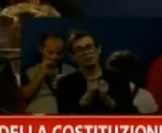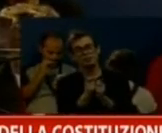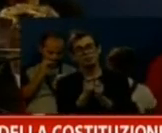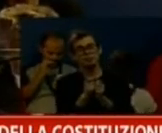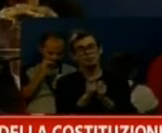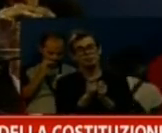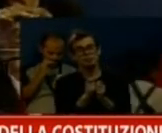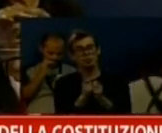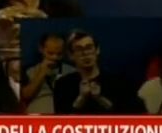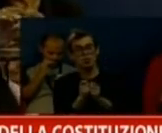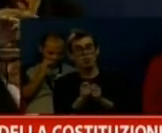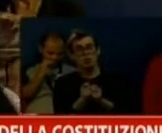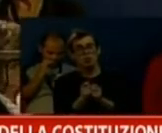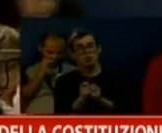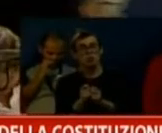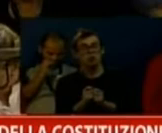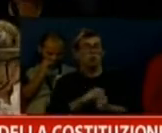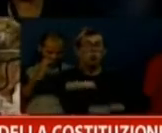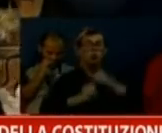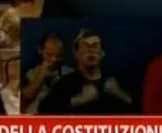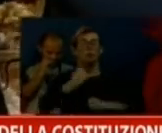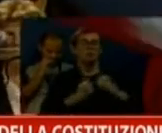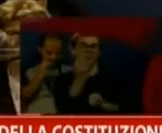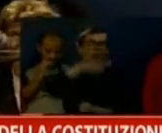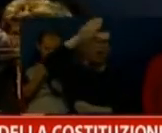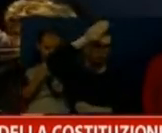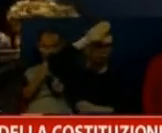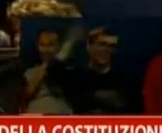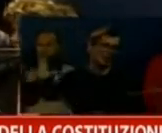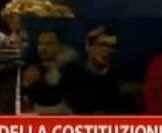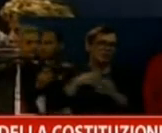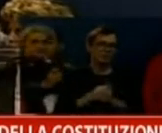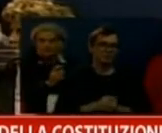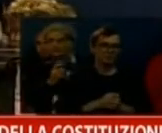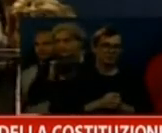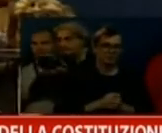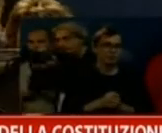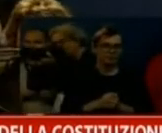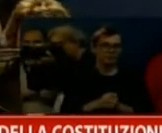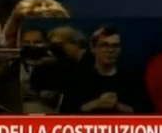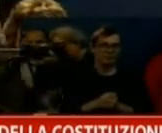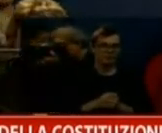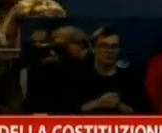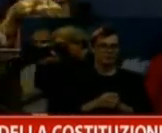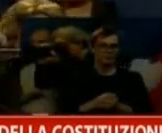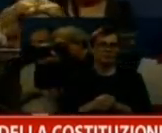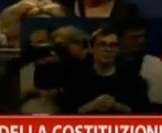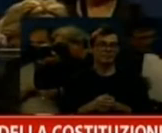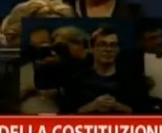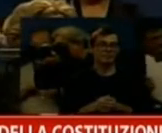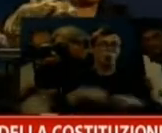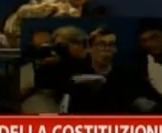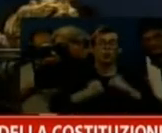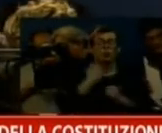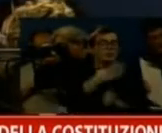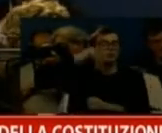tendenzialmente autoritaria nel nostro paese. Questo è il punto. Allora il Presidente del Consiglio non